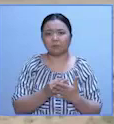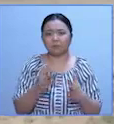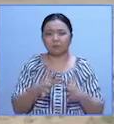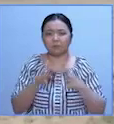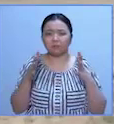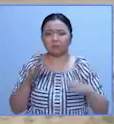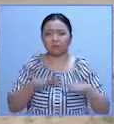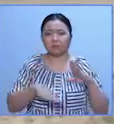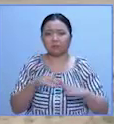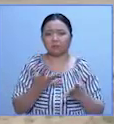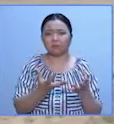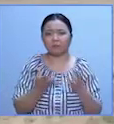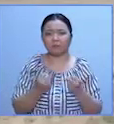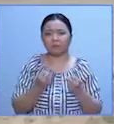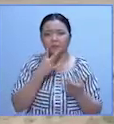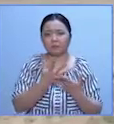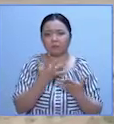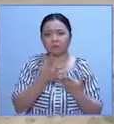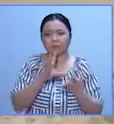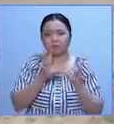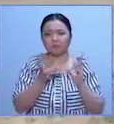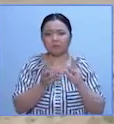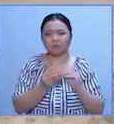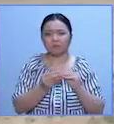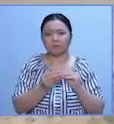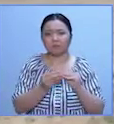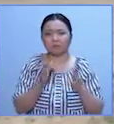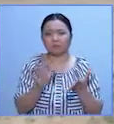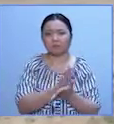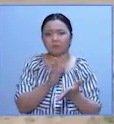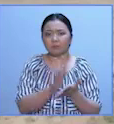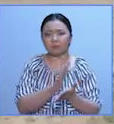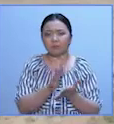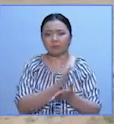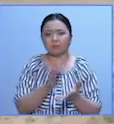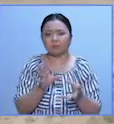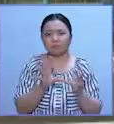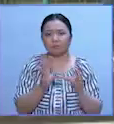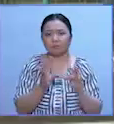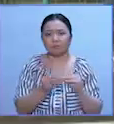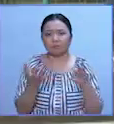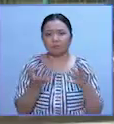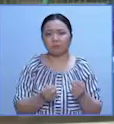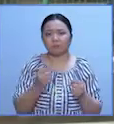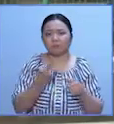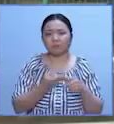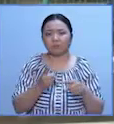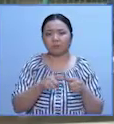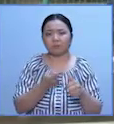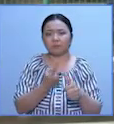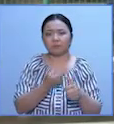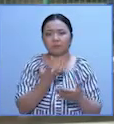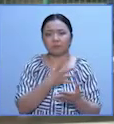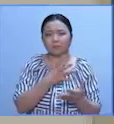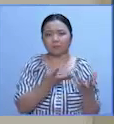алып, жаңағы тымағын басып киіп алып отырып, газетті теріп, соны шығарған адам. Аталмыш шараға орай